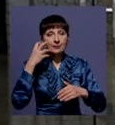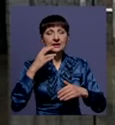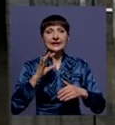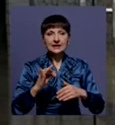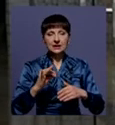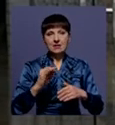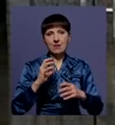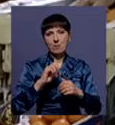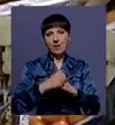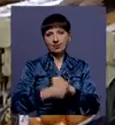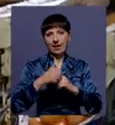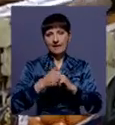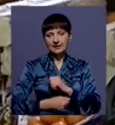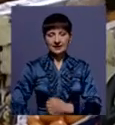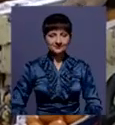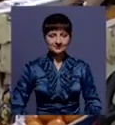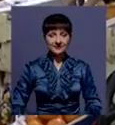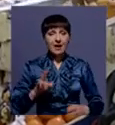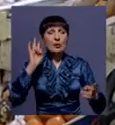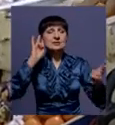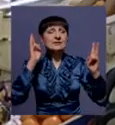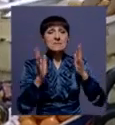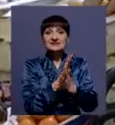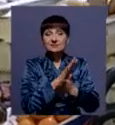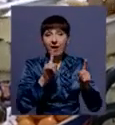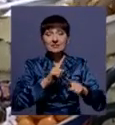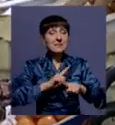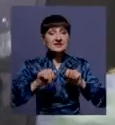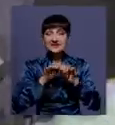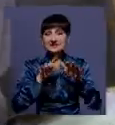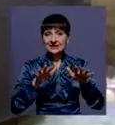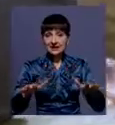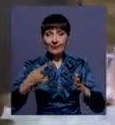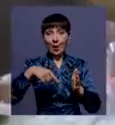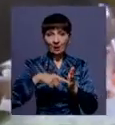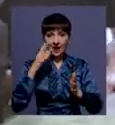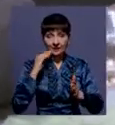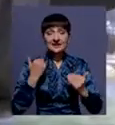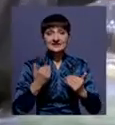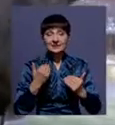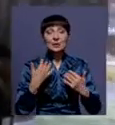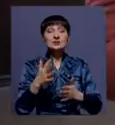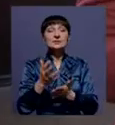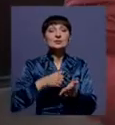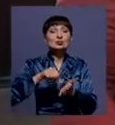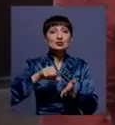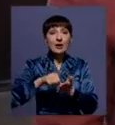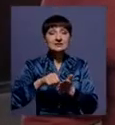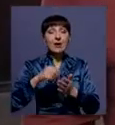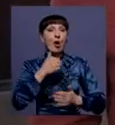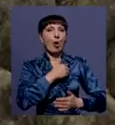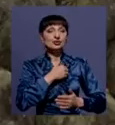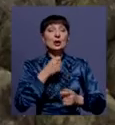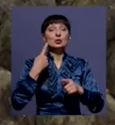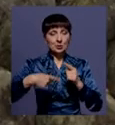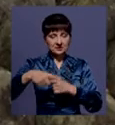и мандарины. Молва о благотворительном проекте быстро распространилась по городу. Теперь принять участие в благом деле изъявляют